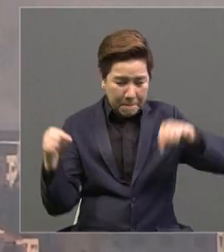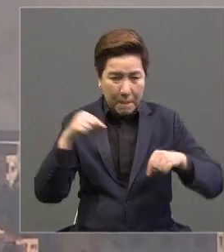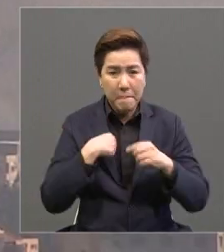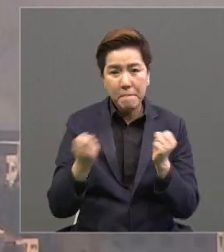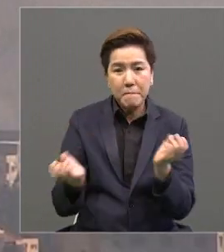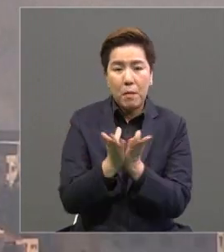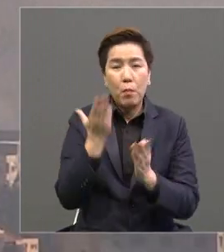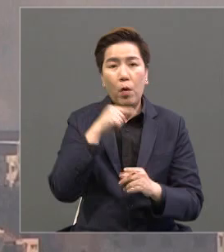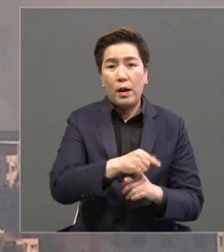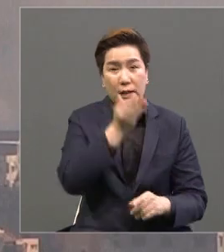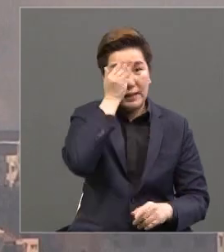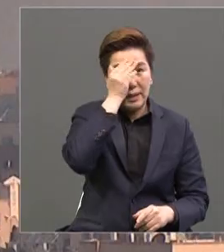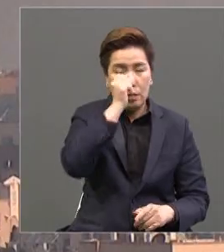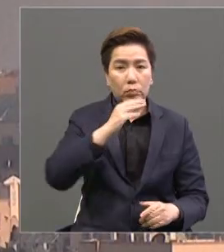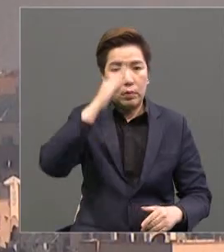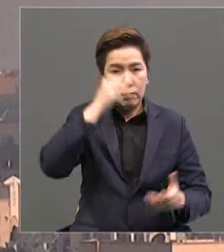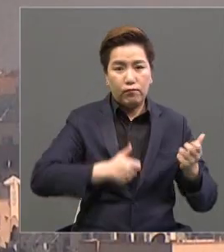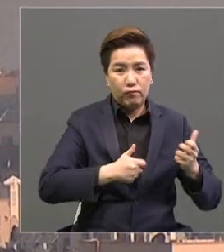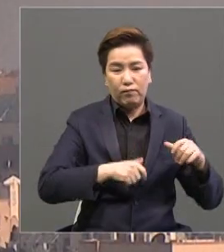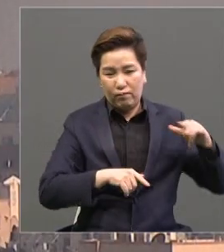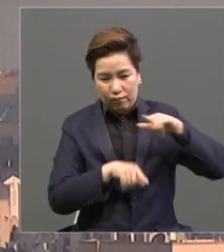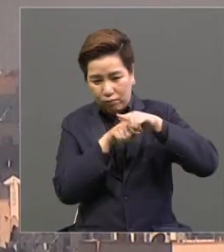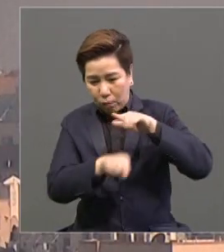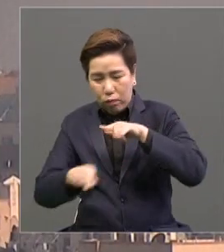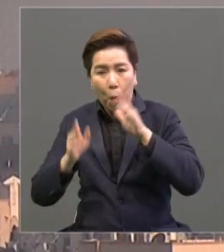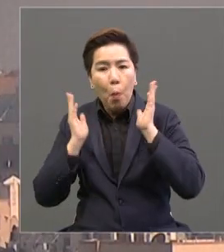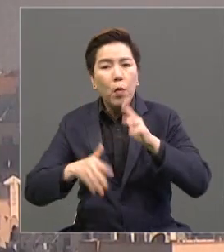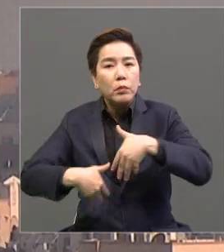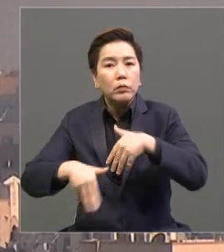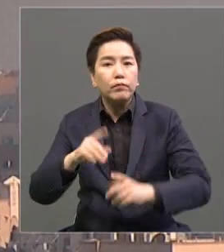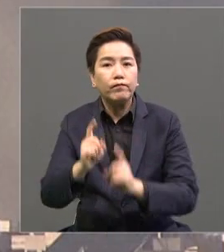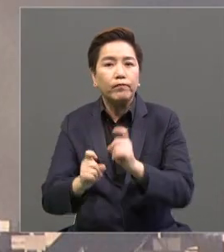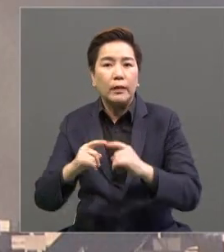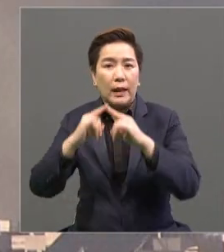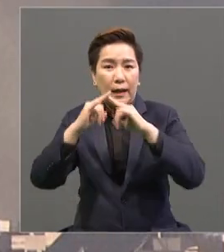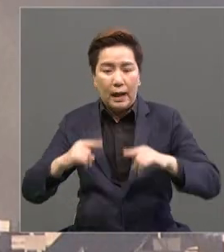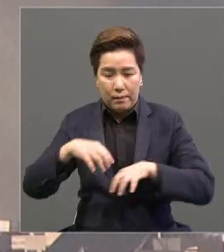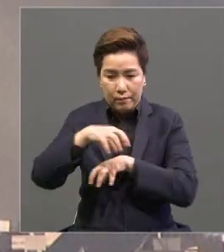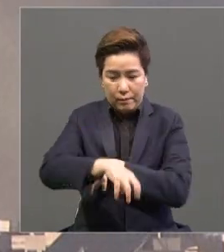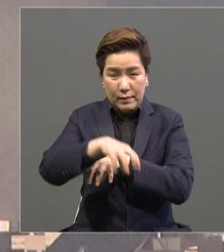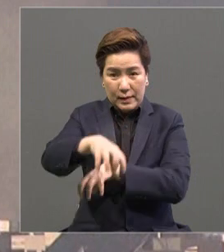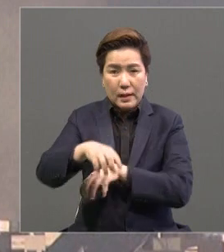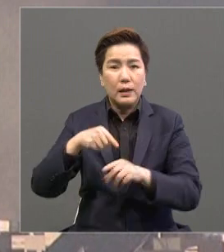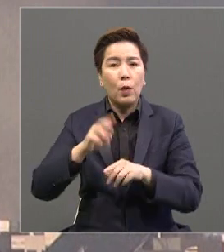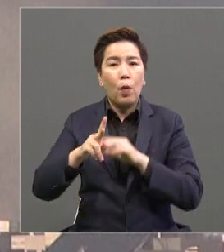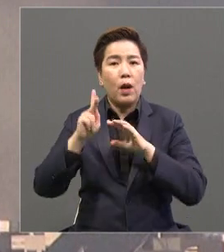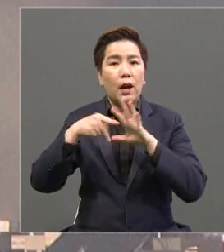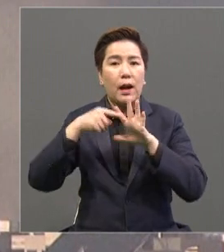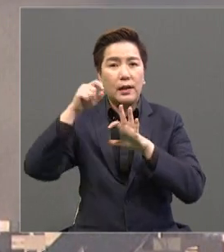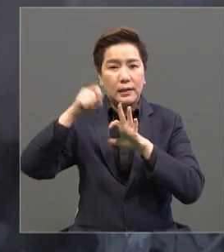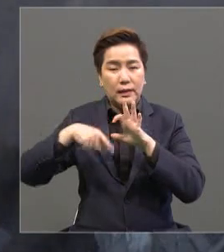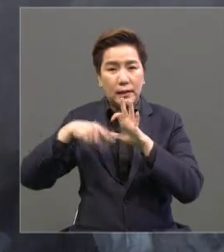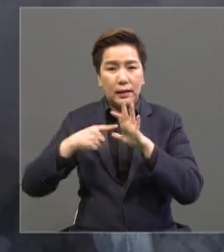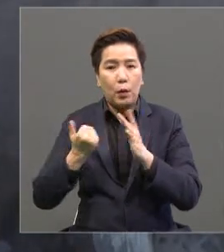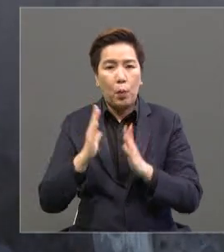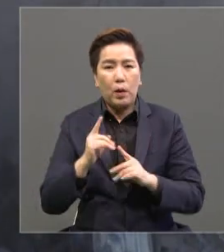โต้ที่กองกำลังอิสราเอลปฏิบัติการโจมตีทางอากาศต่อพลเรือนในค่ายผู้ลี่ภัย 2แห่งในเขตถนนกาซ่าทำให้มี